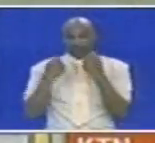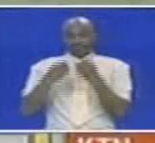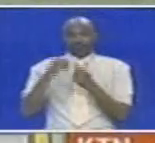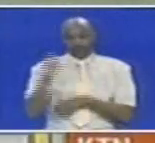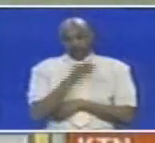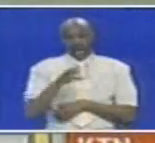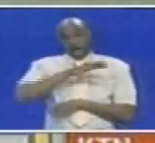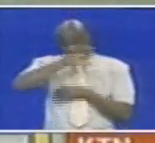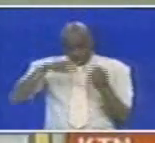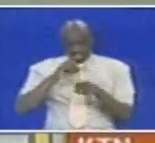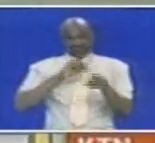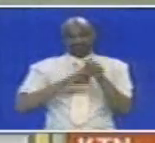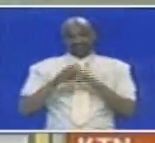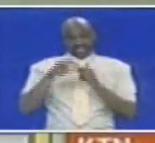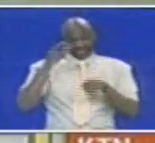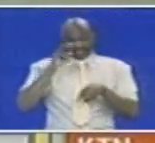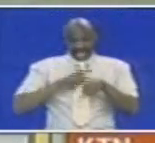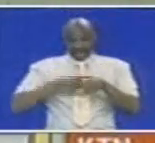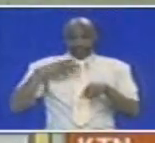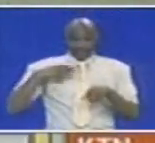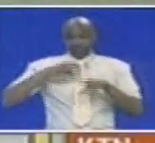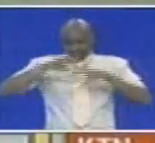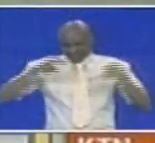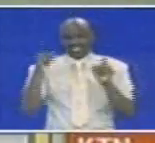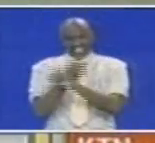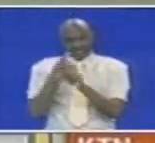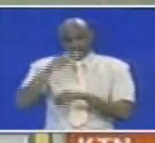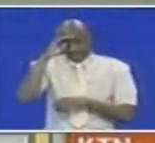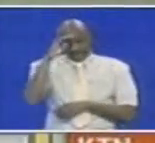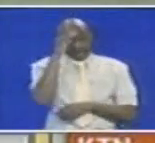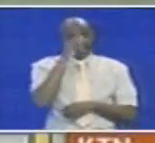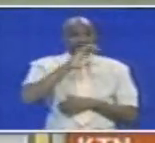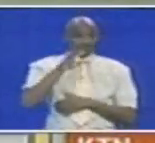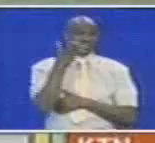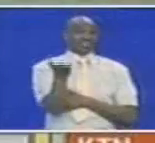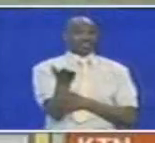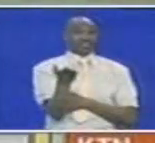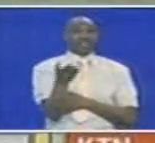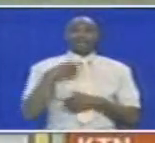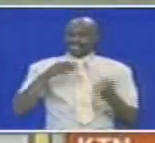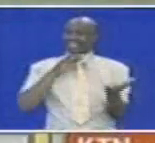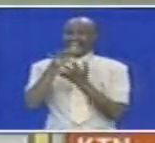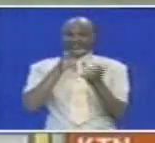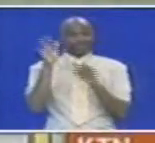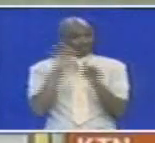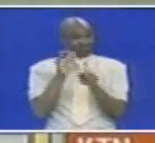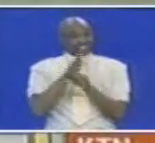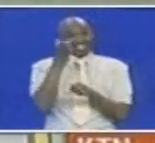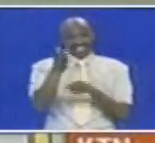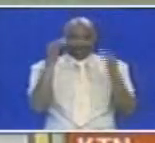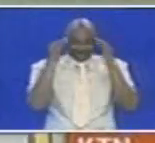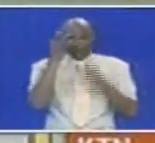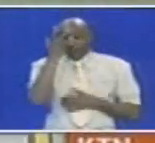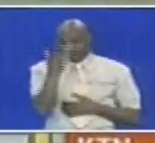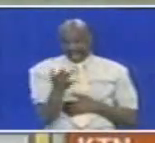walitiwa nguvuni kupitia msako uliofanyika katika vilabu tofauti katika kaunti hiyo. Kulikuwa na vichekesho ndani ya mahakama hiyo kutokana